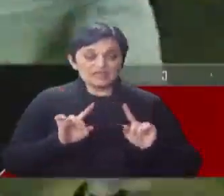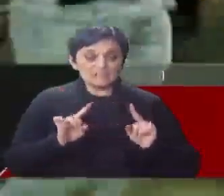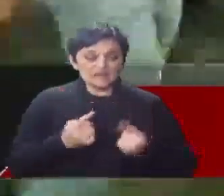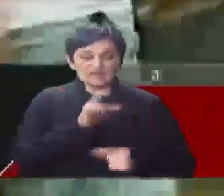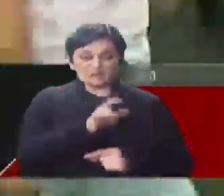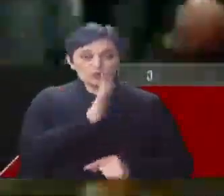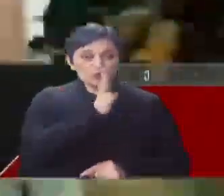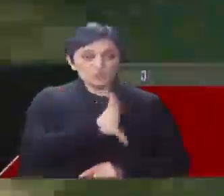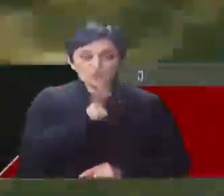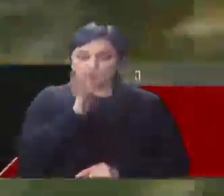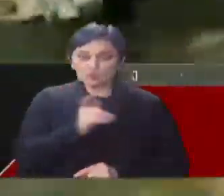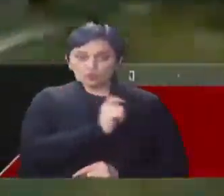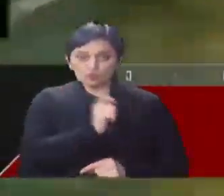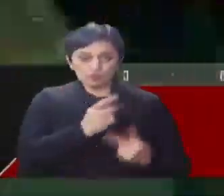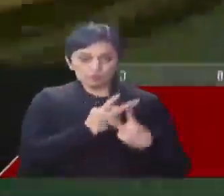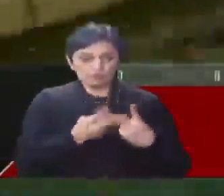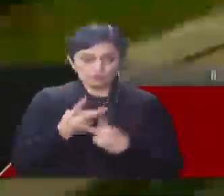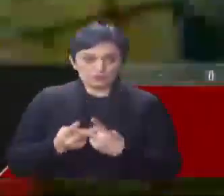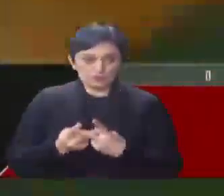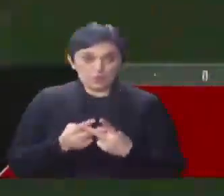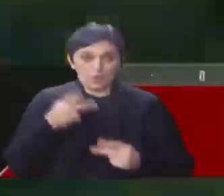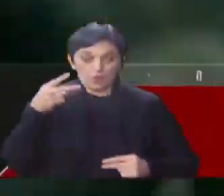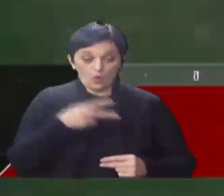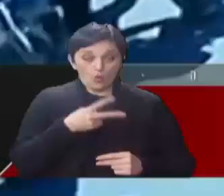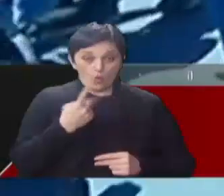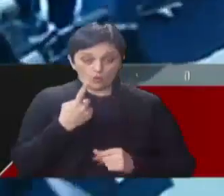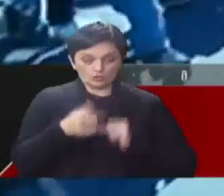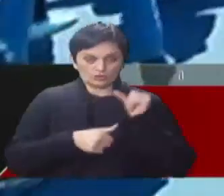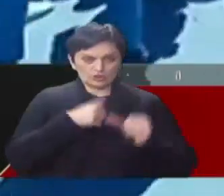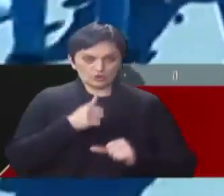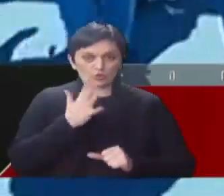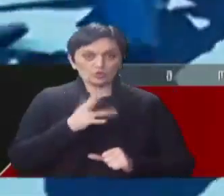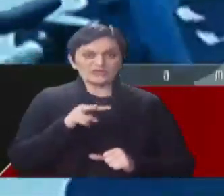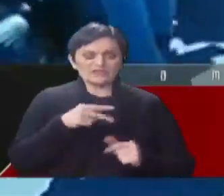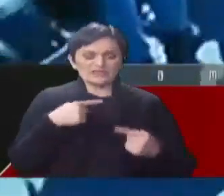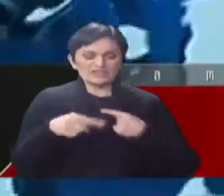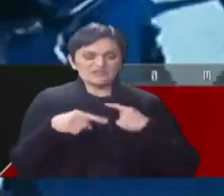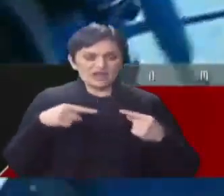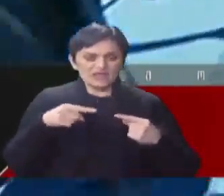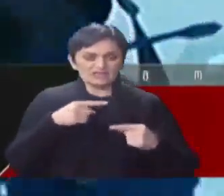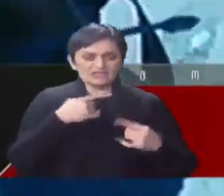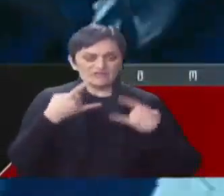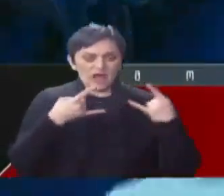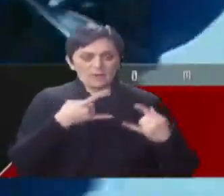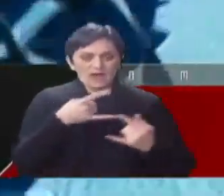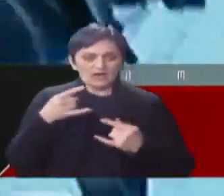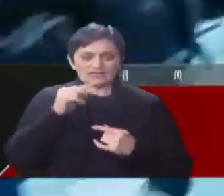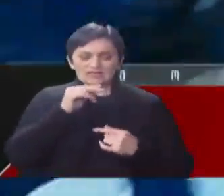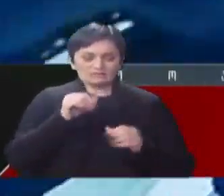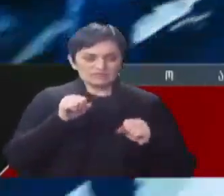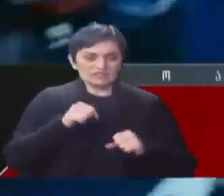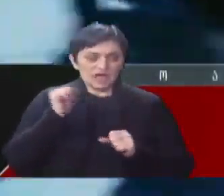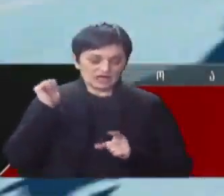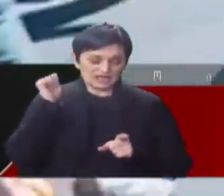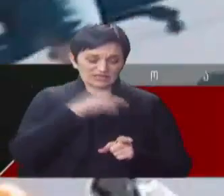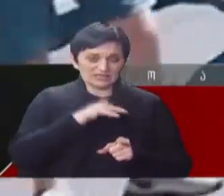დაკავებულებს 5-5 წლით თავისუფლების აღკვეთა შეუფარდა. 2021 წლის 5 ივლისს სხვადასხვა მედია საშუალებებზე თავდასხმის ბრალდები